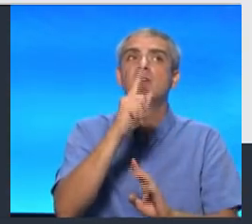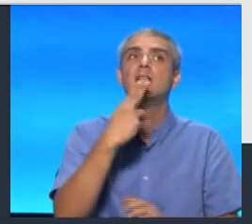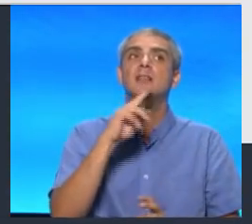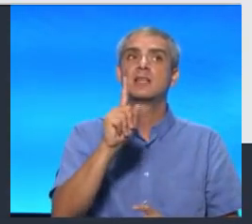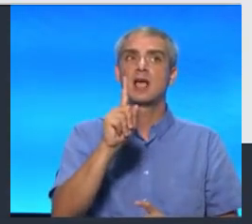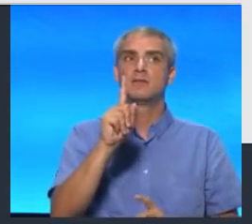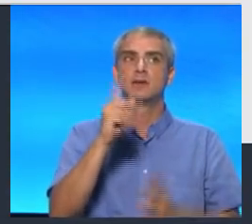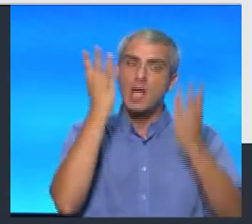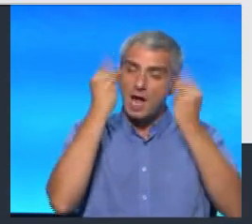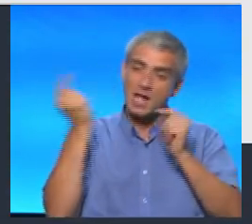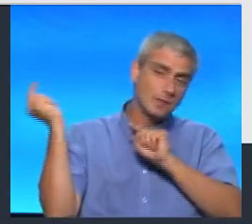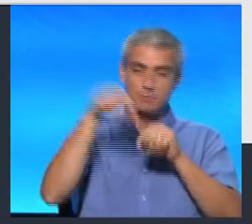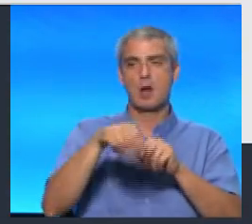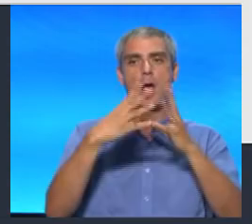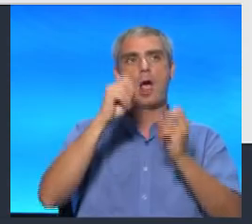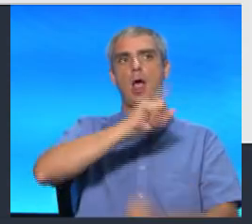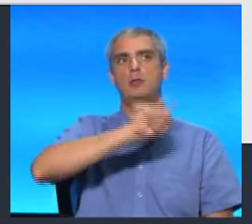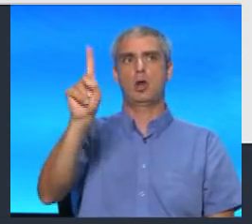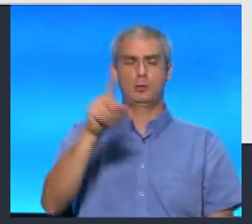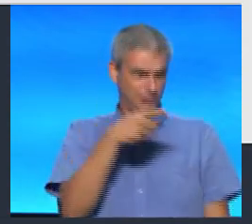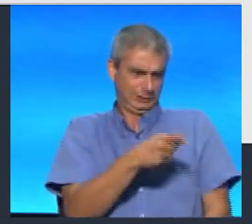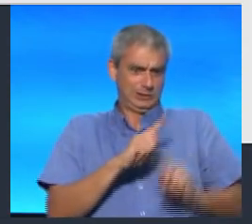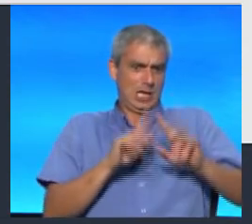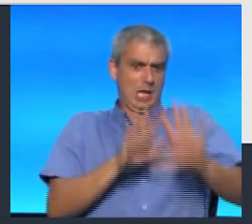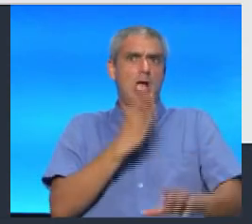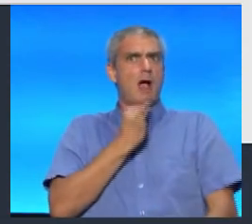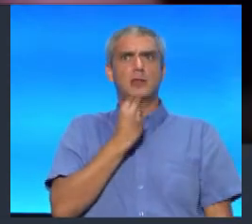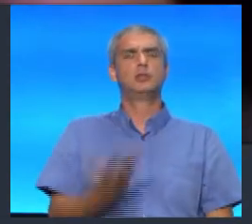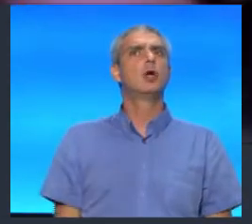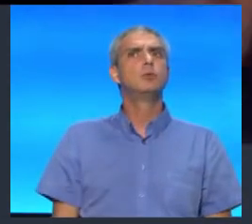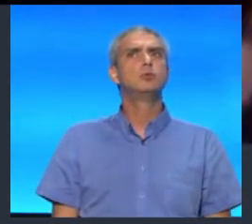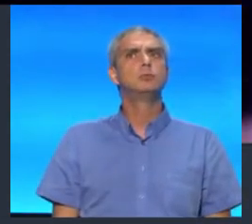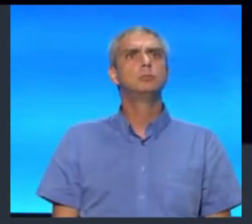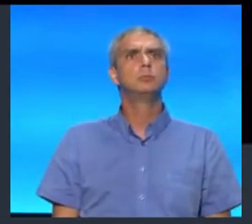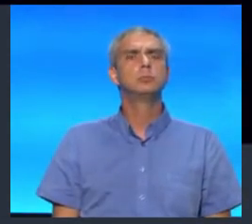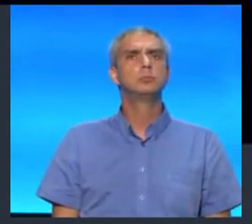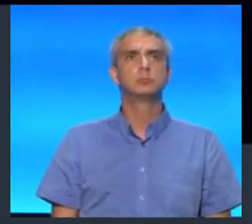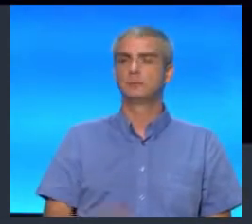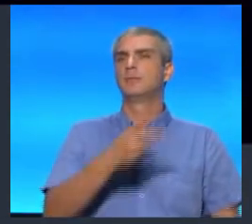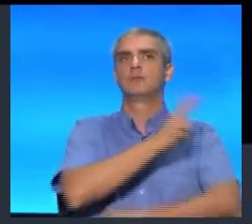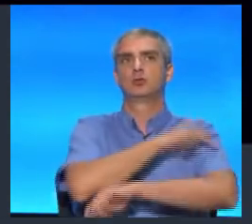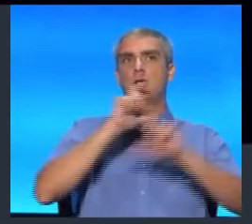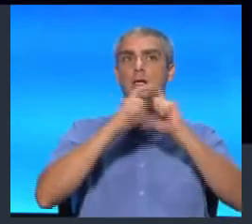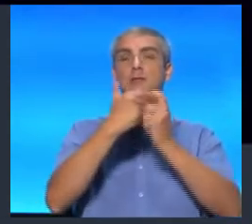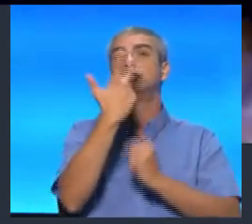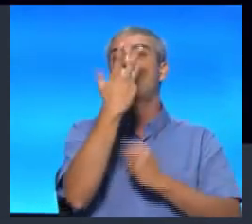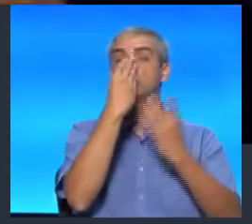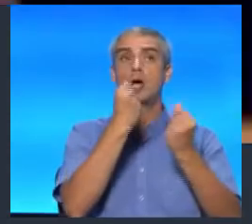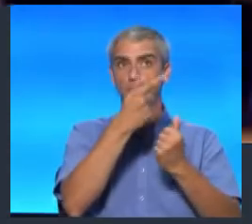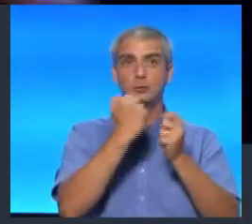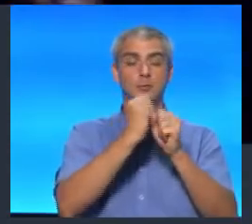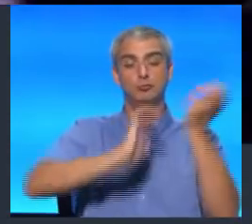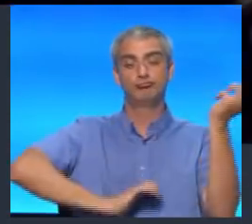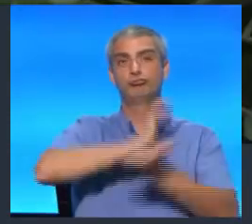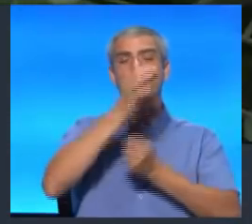לי שחרדים יותר לא ילבואו לרד. זה אנטישמיות. המשטרה עצרה הבוקר שלושה חשודים בהתפרעות